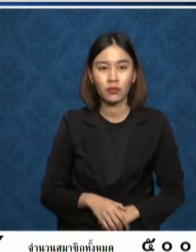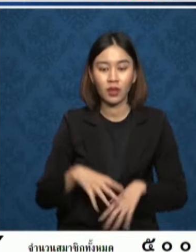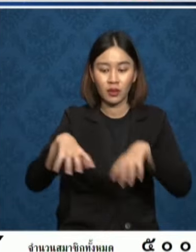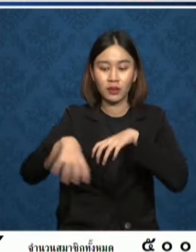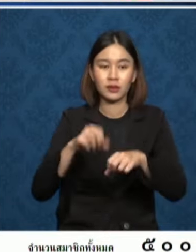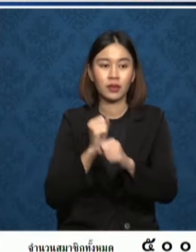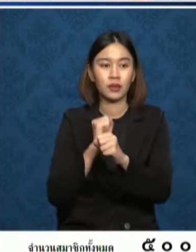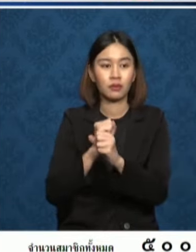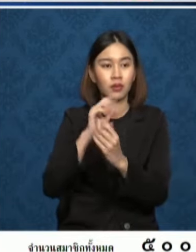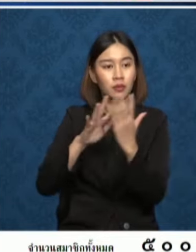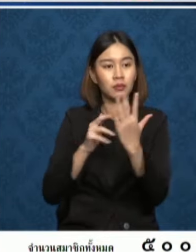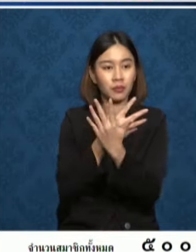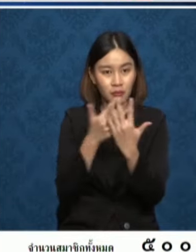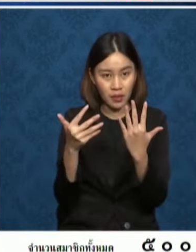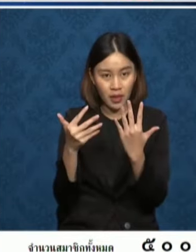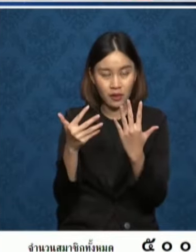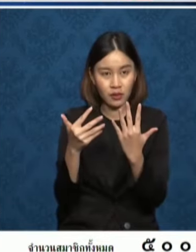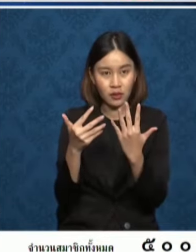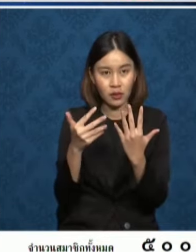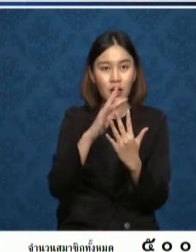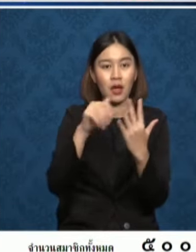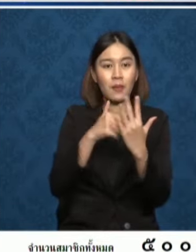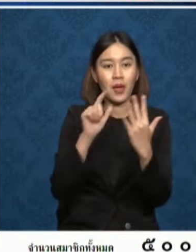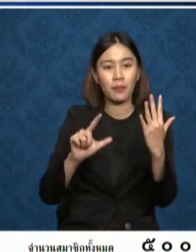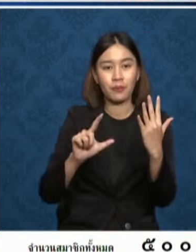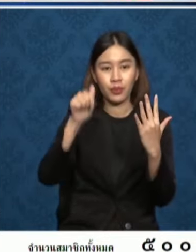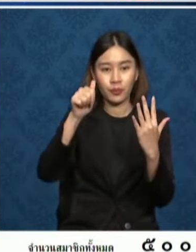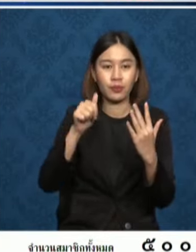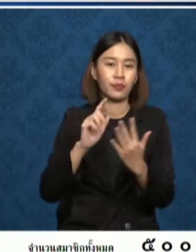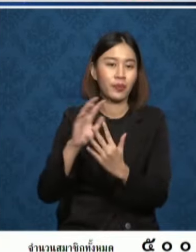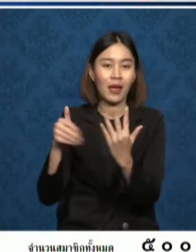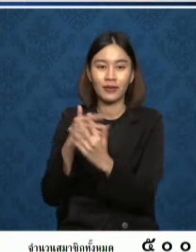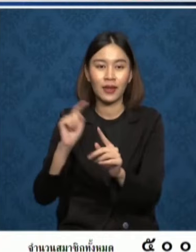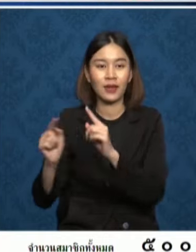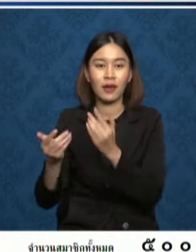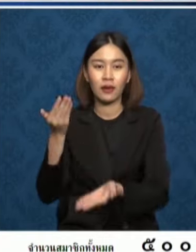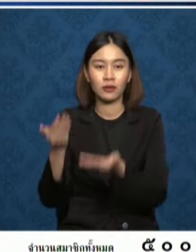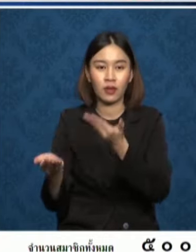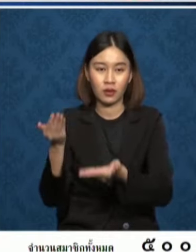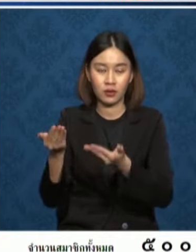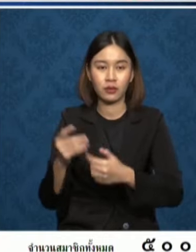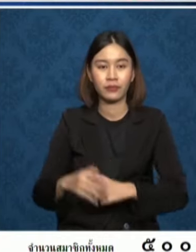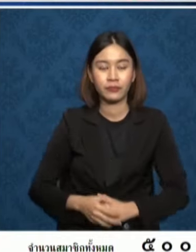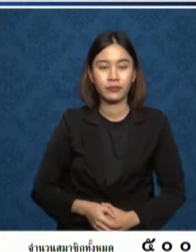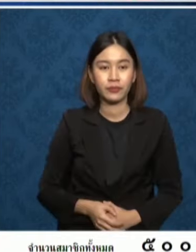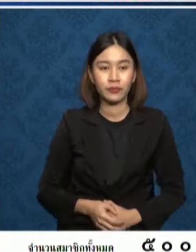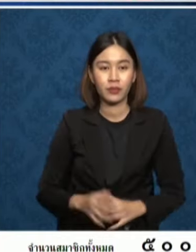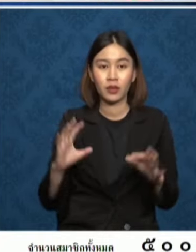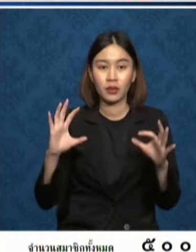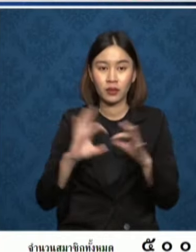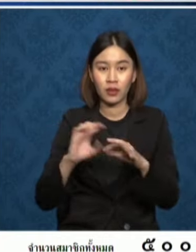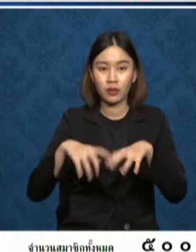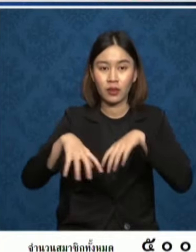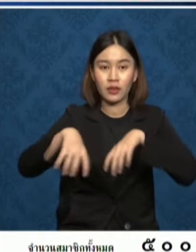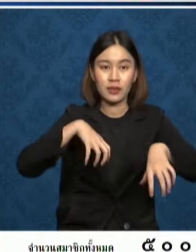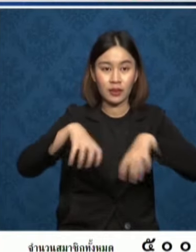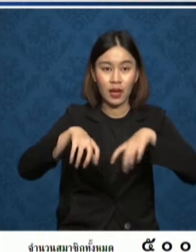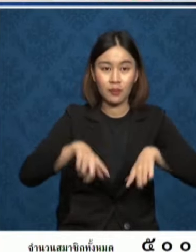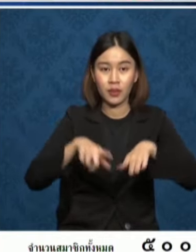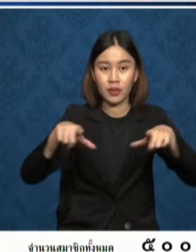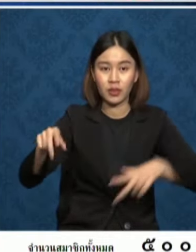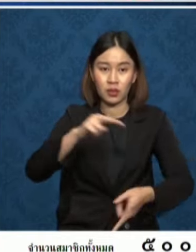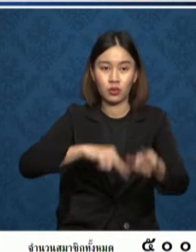ทำแผนซึ่งอาจจะเรียกว่าแผนไม่บทหรือแผนอะไรก็แล้วแต่ที่เกี่ยวกับการจัดการพื้นที่